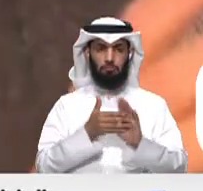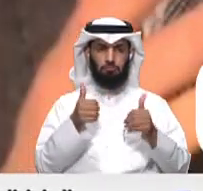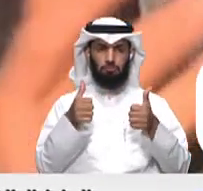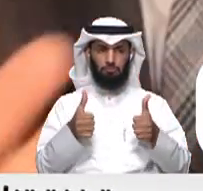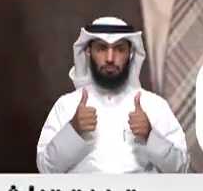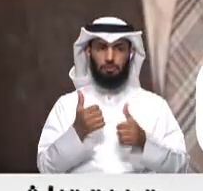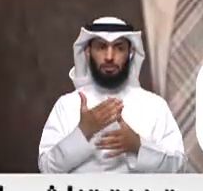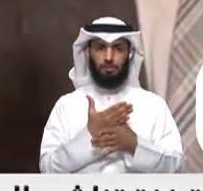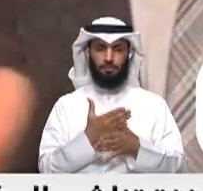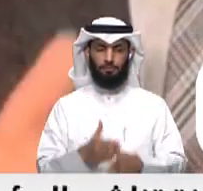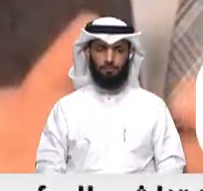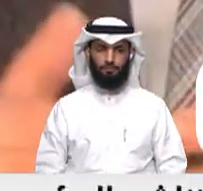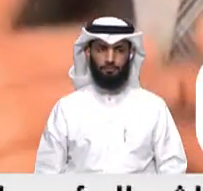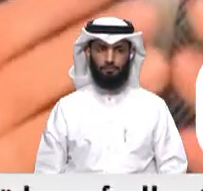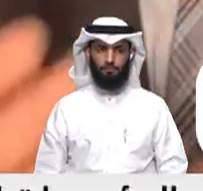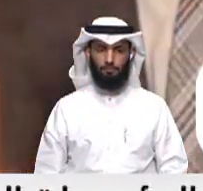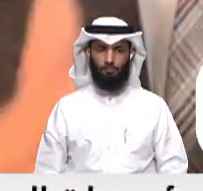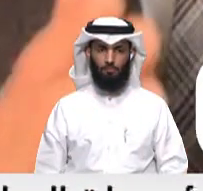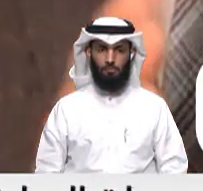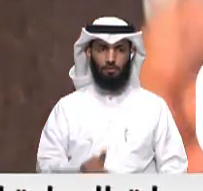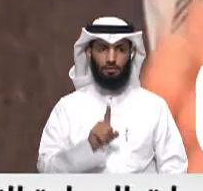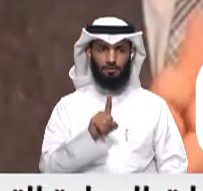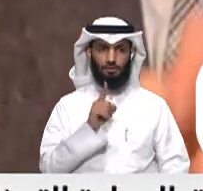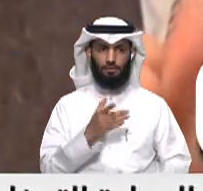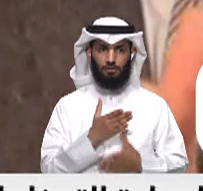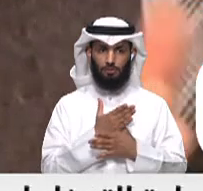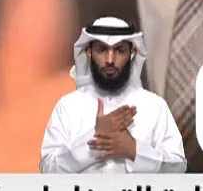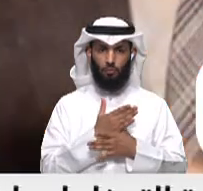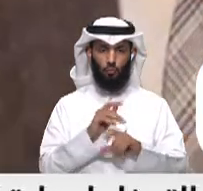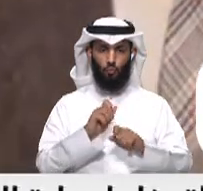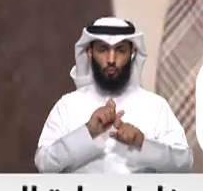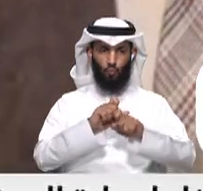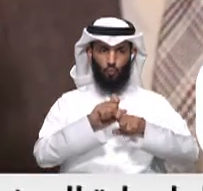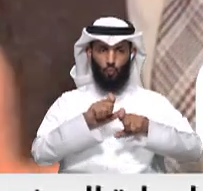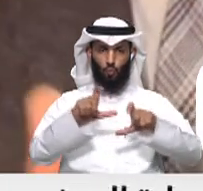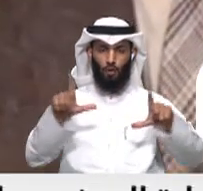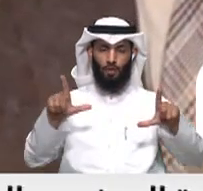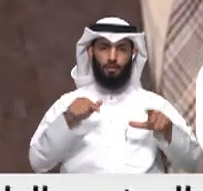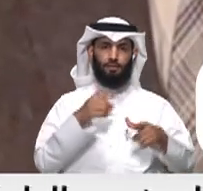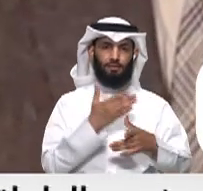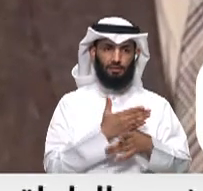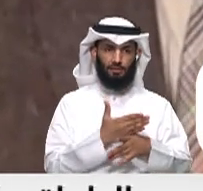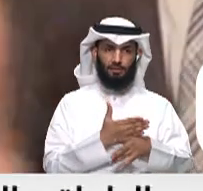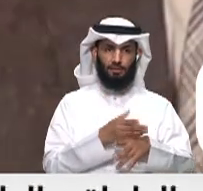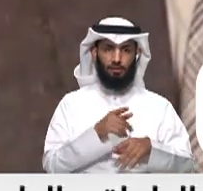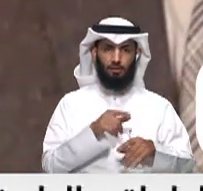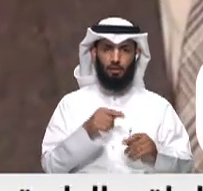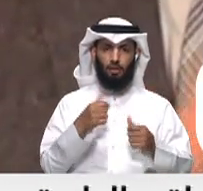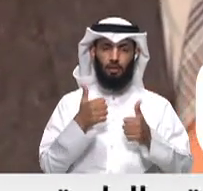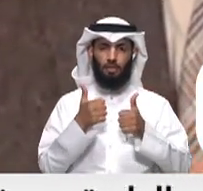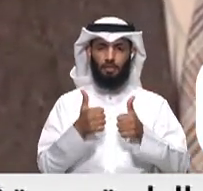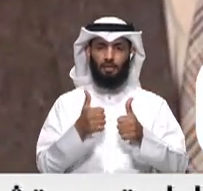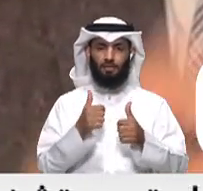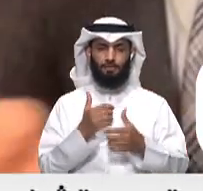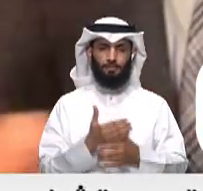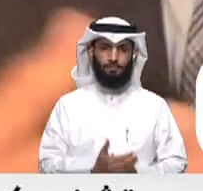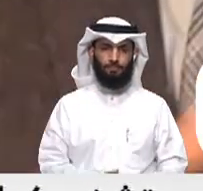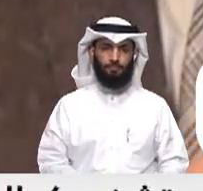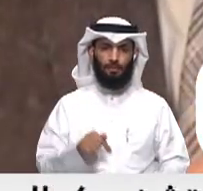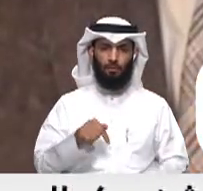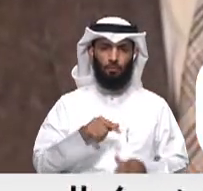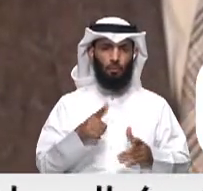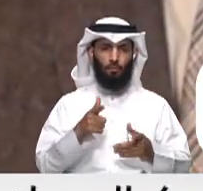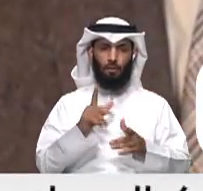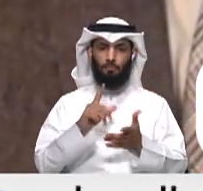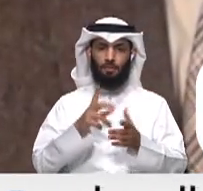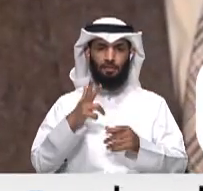انعكاساتها كانت هناك إيجابية واضحة في الانعكاسات على الواقع الإيراني، لا سيما في انخفاض